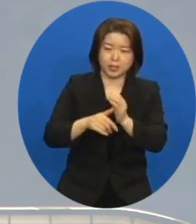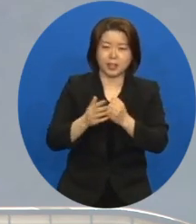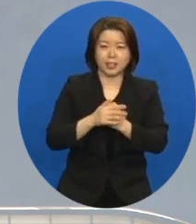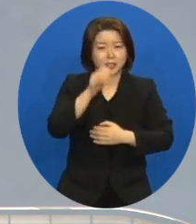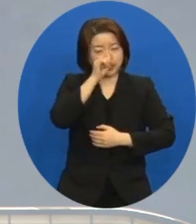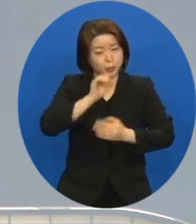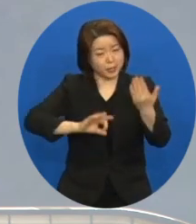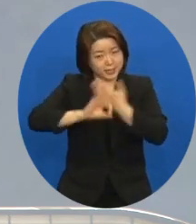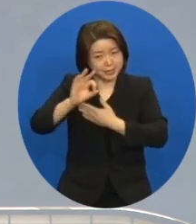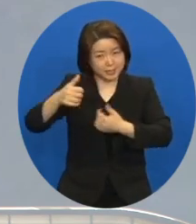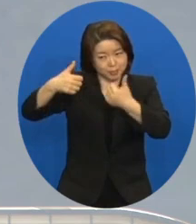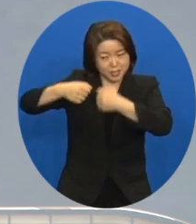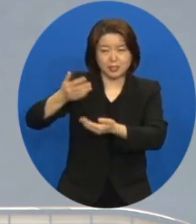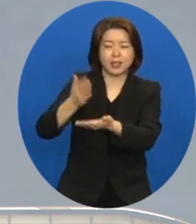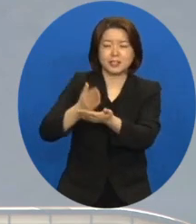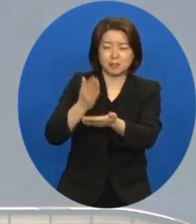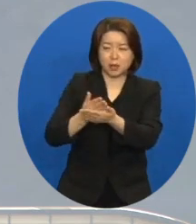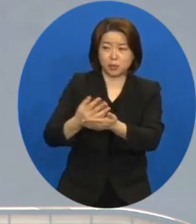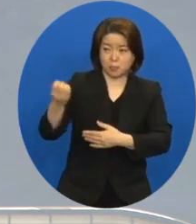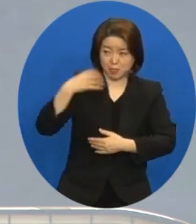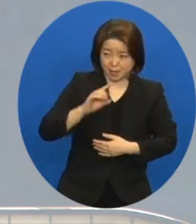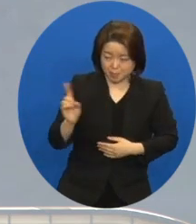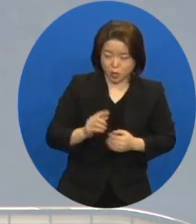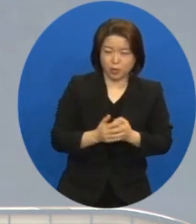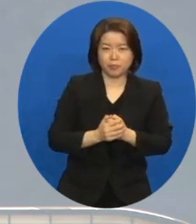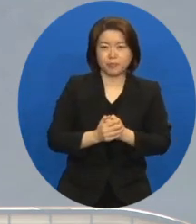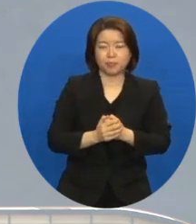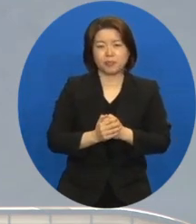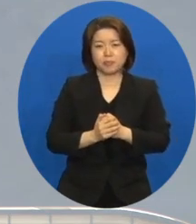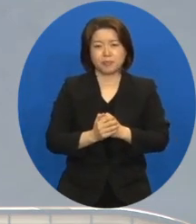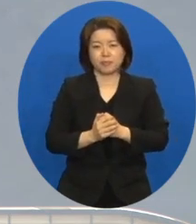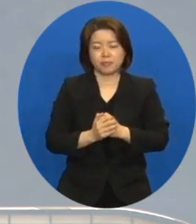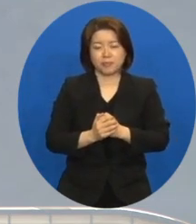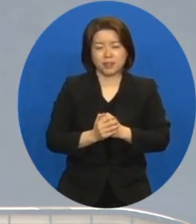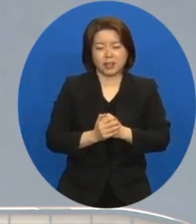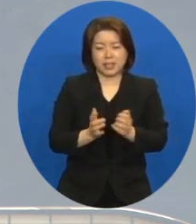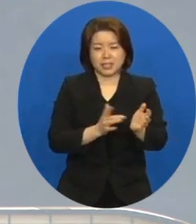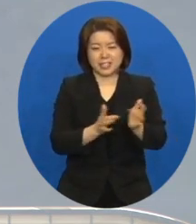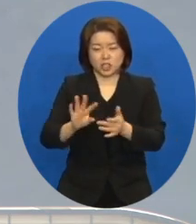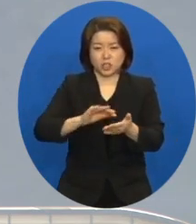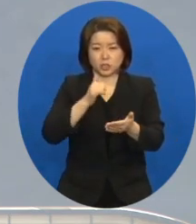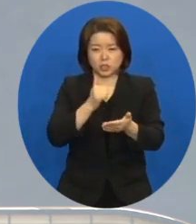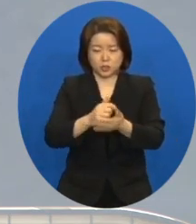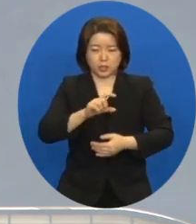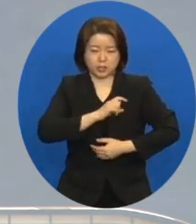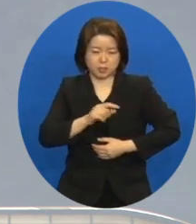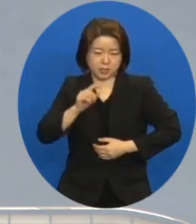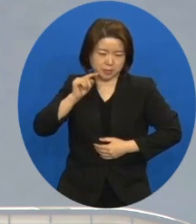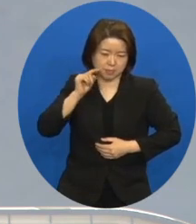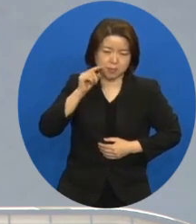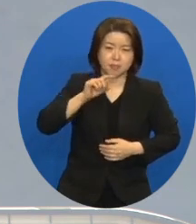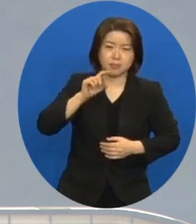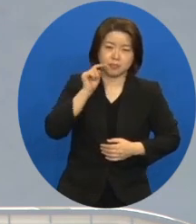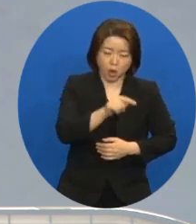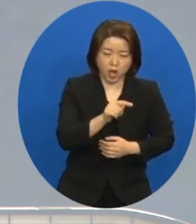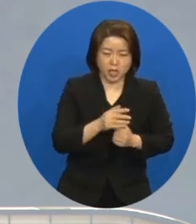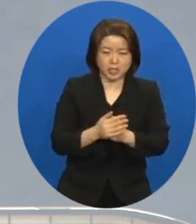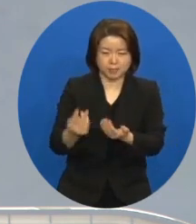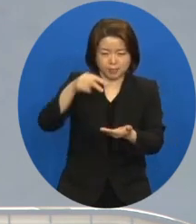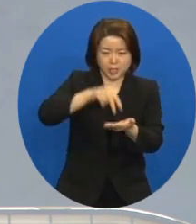말고 이렇게 해주세요. 나사렛 예수 그리스도의 이름으로 명하노니 일어나